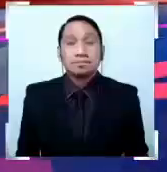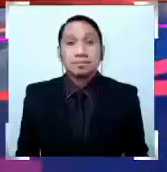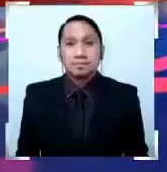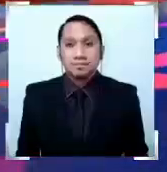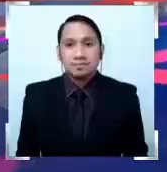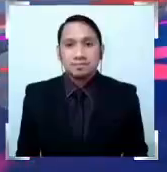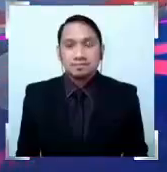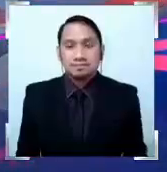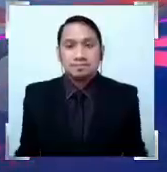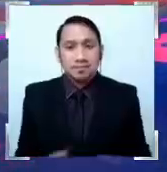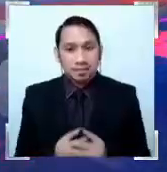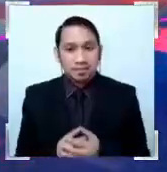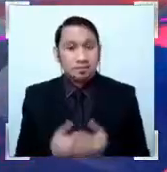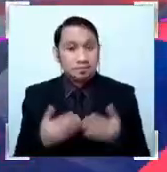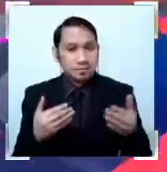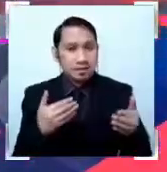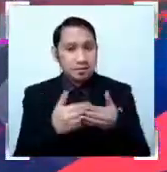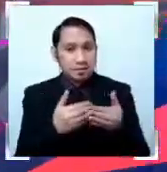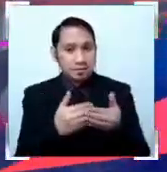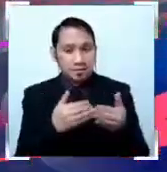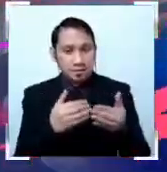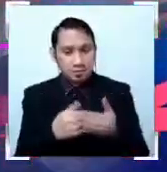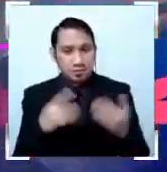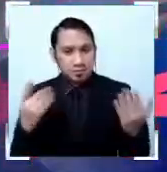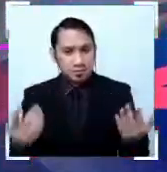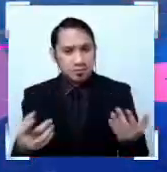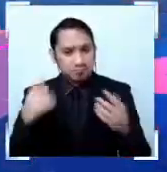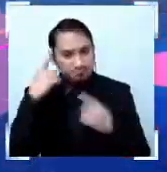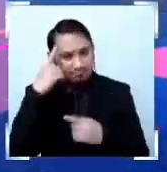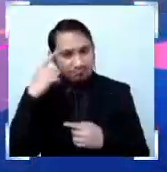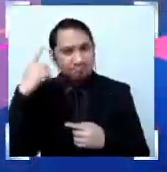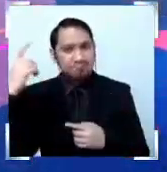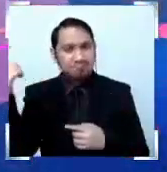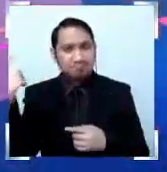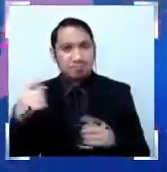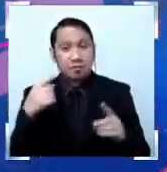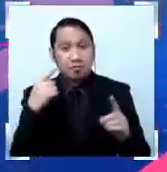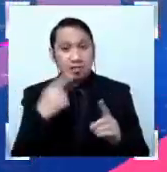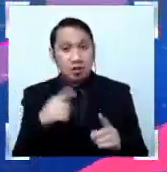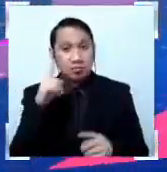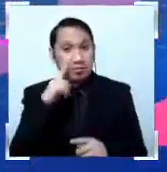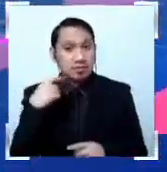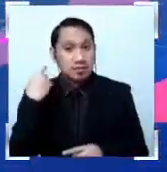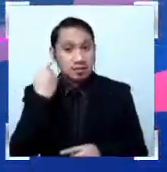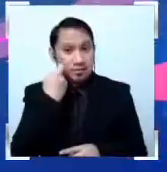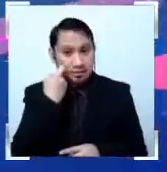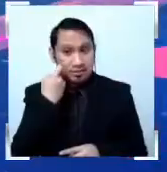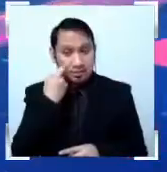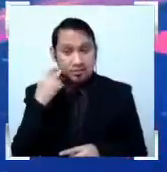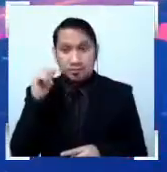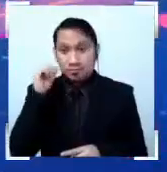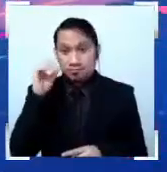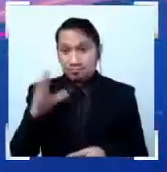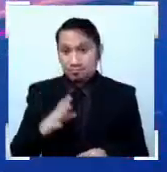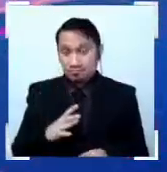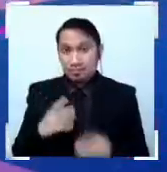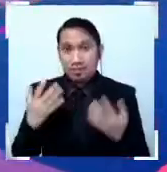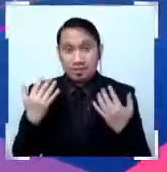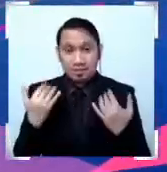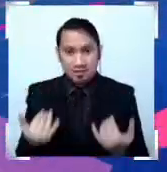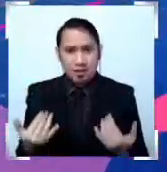One step closer na sa pangarap na korona sa beauty pageant ang ilang transgender women. Dahil may franchise na sa Pilipinas ng